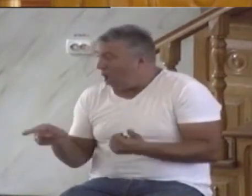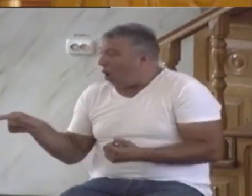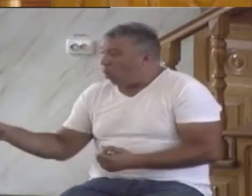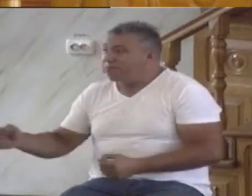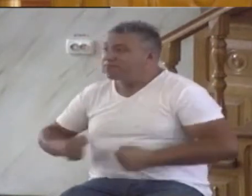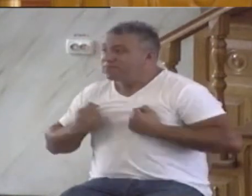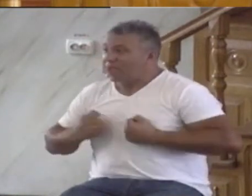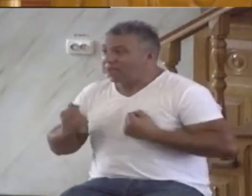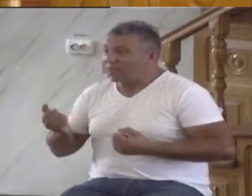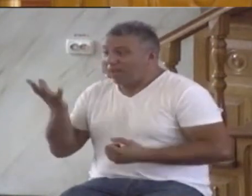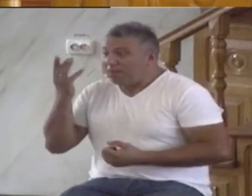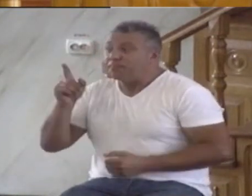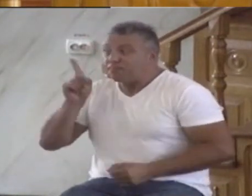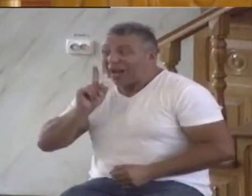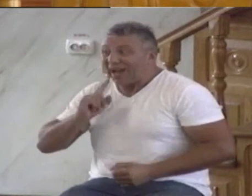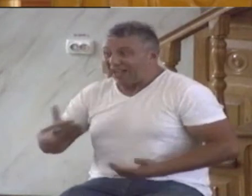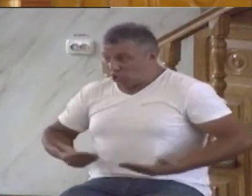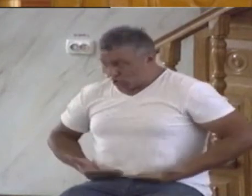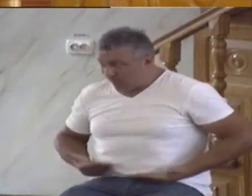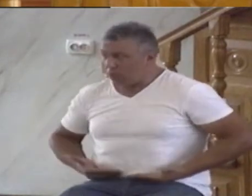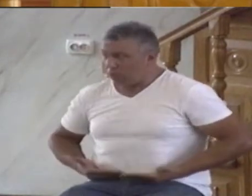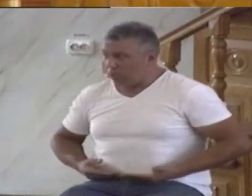Я ловлю себя на мысли,